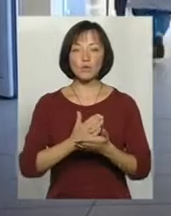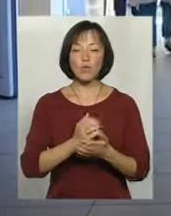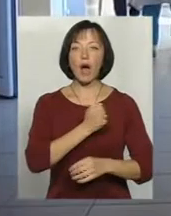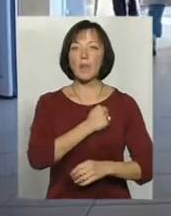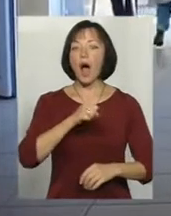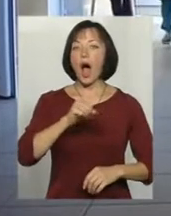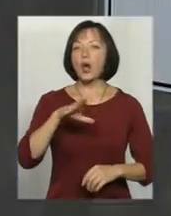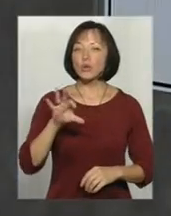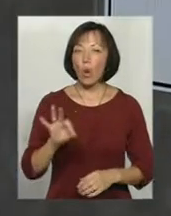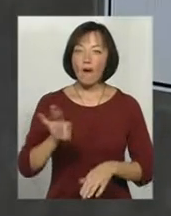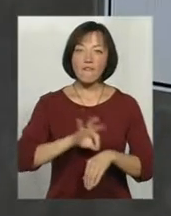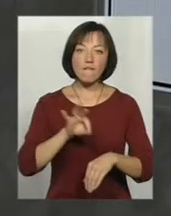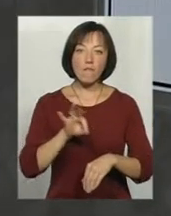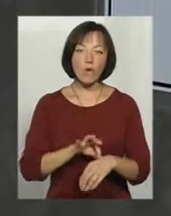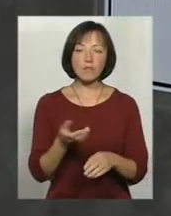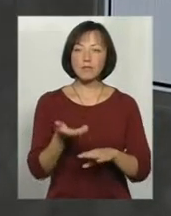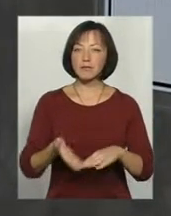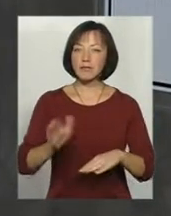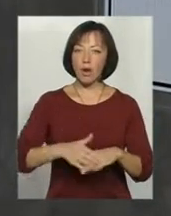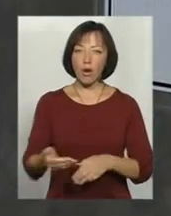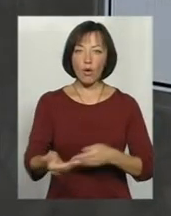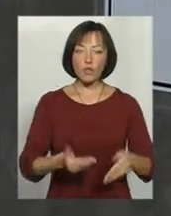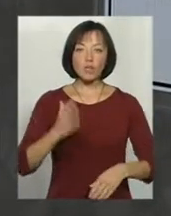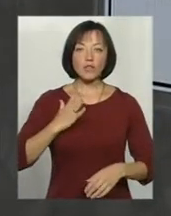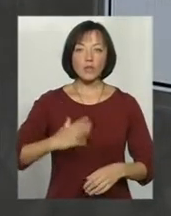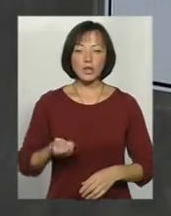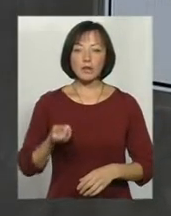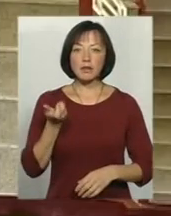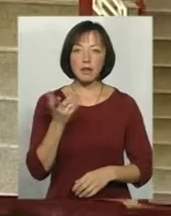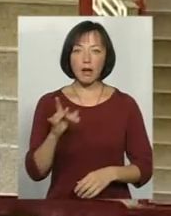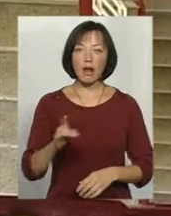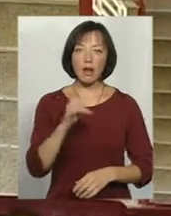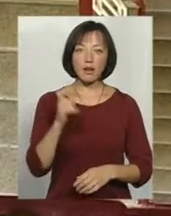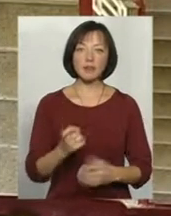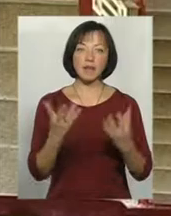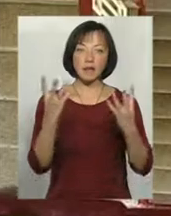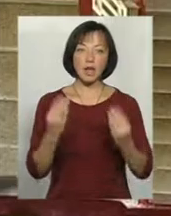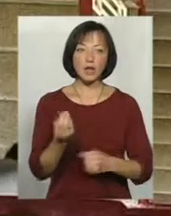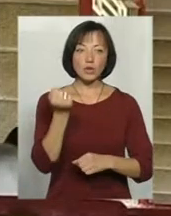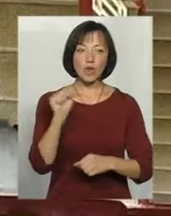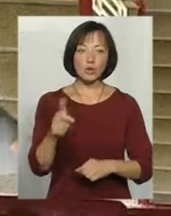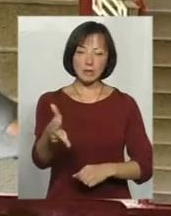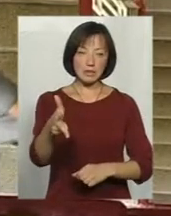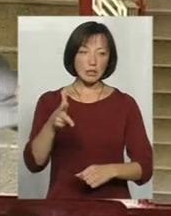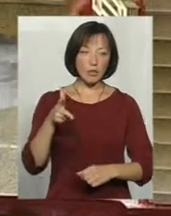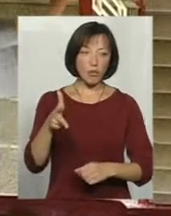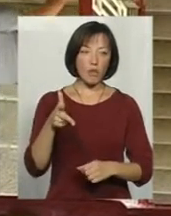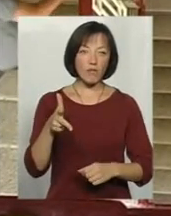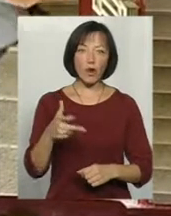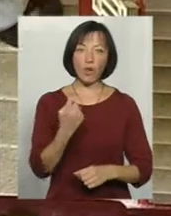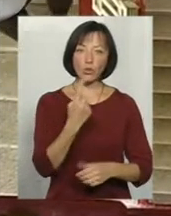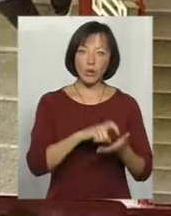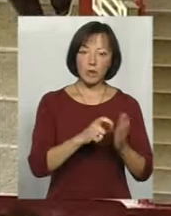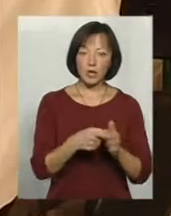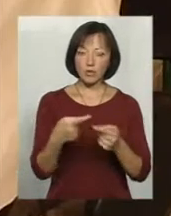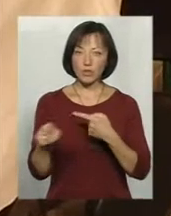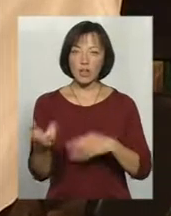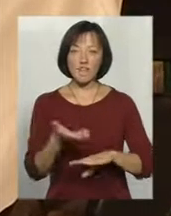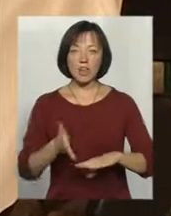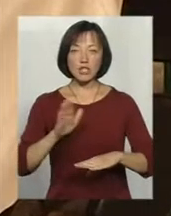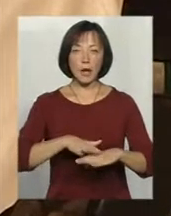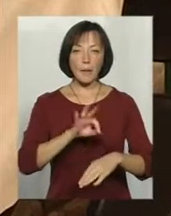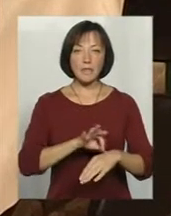АТО. Хворим, які ледь ходять, доводиться по кілька разів на день долати відстань у три поверхи з одного кабінету в інший. Важких